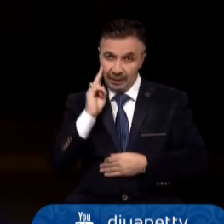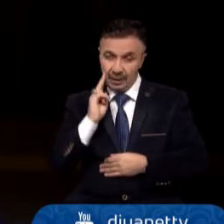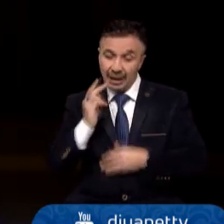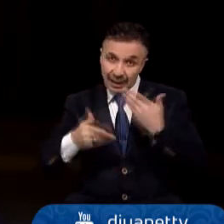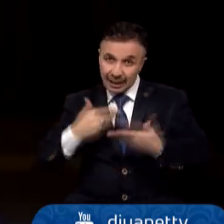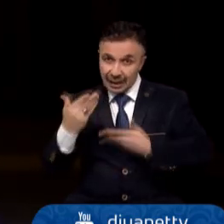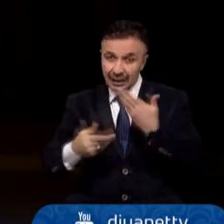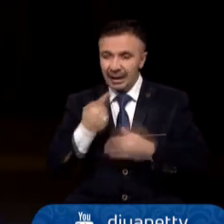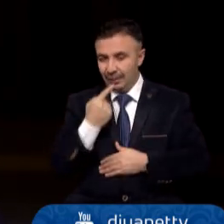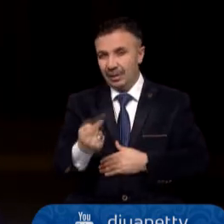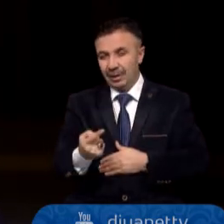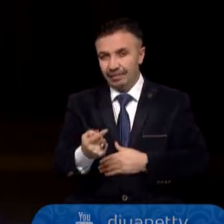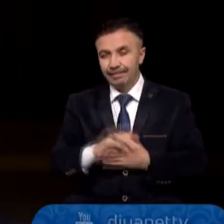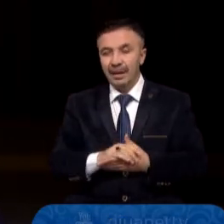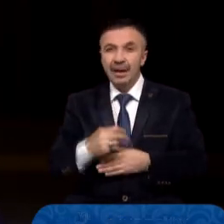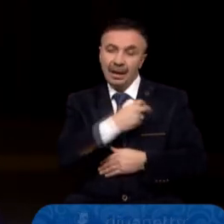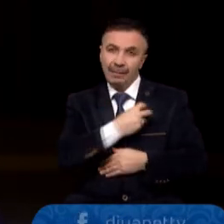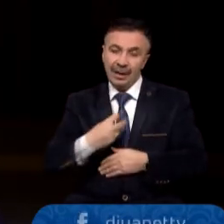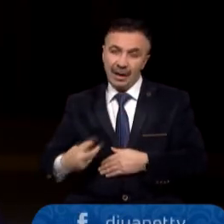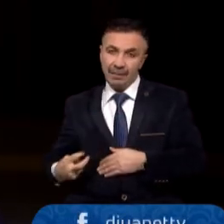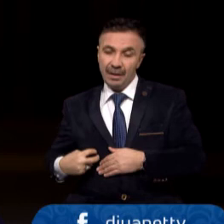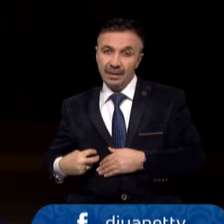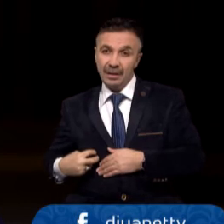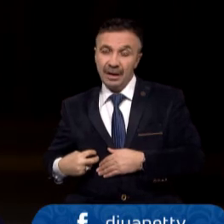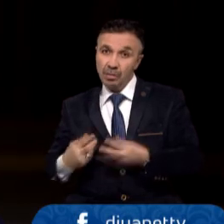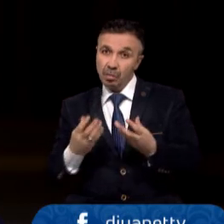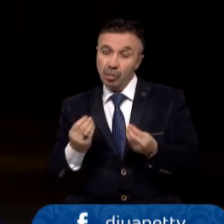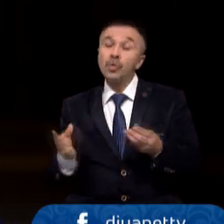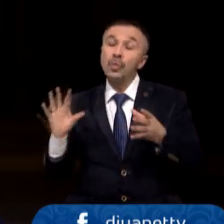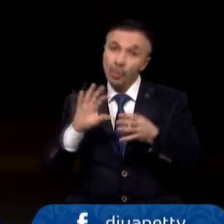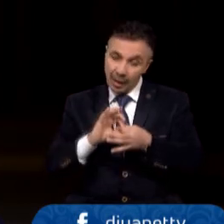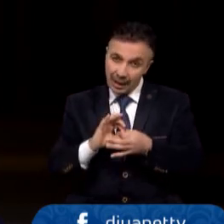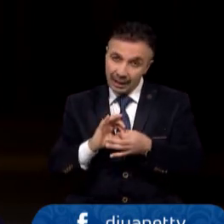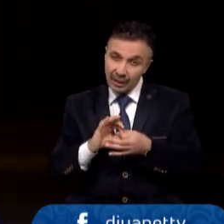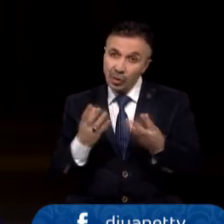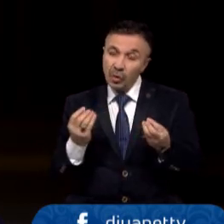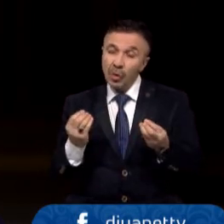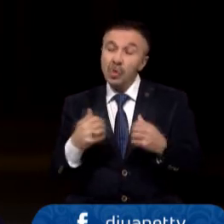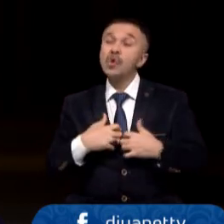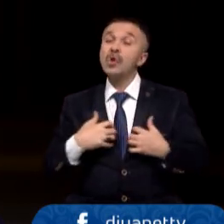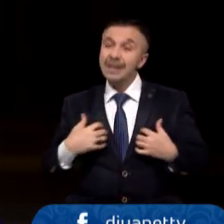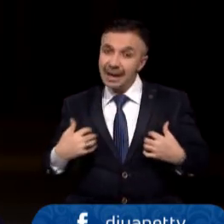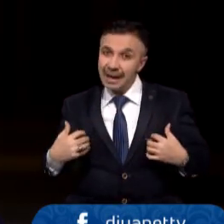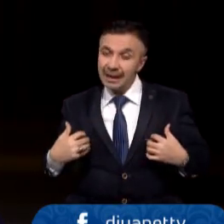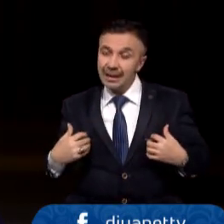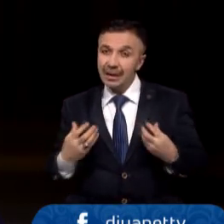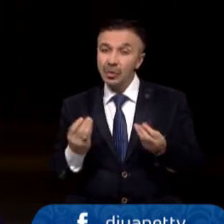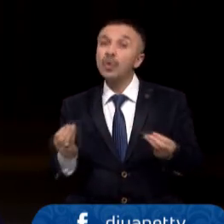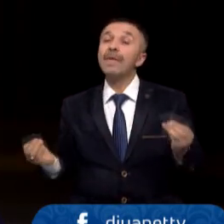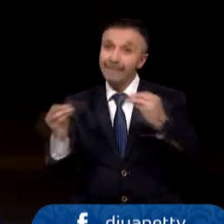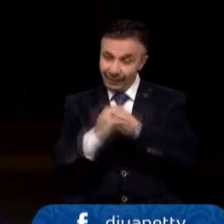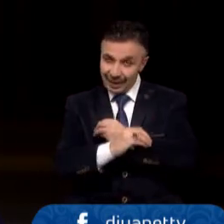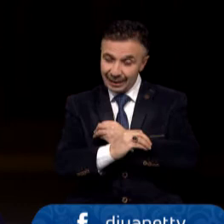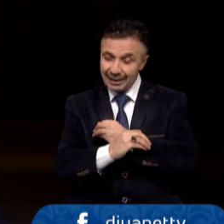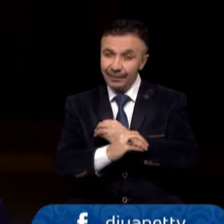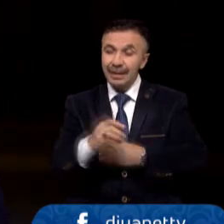anlatırken demiştik ki Peygamberimize o kadar bağlı o kadar Sadık o kadar vefalı